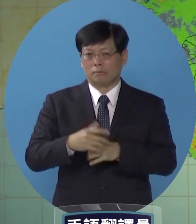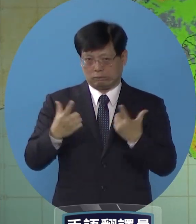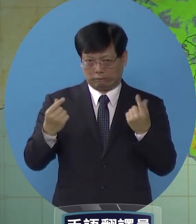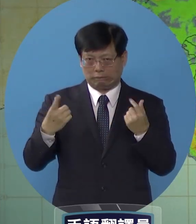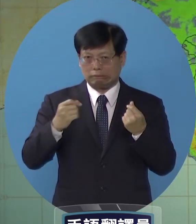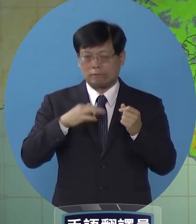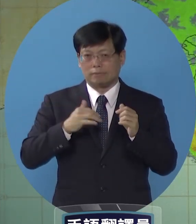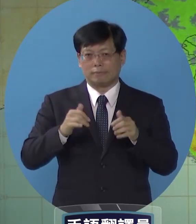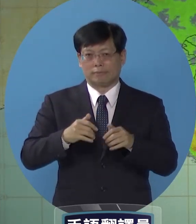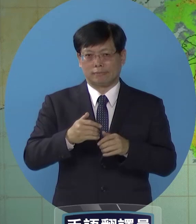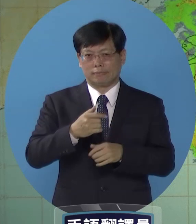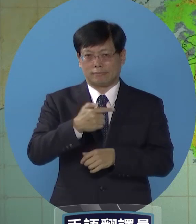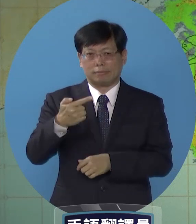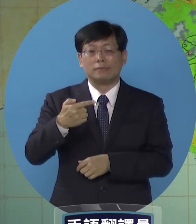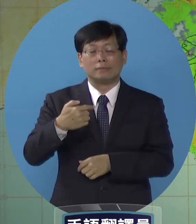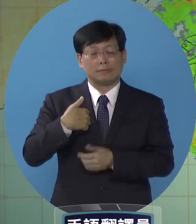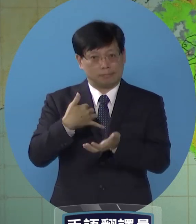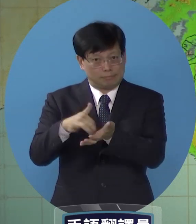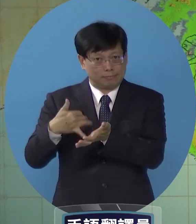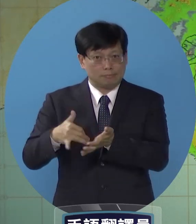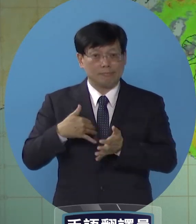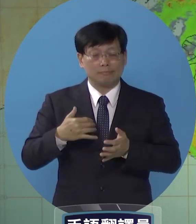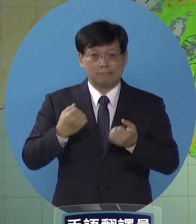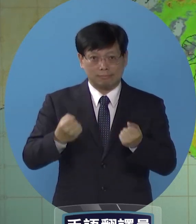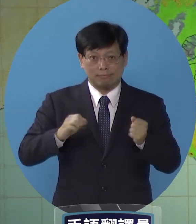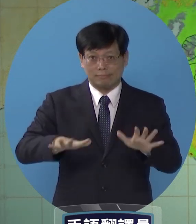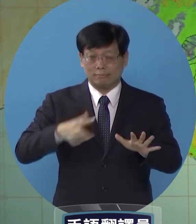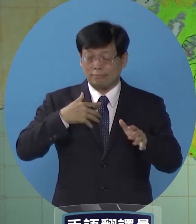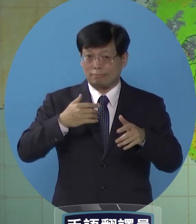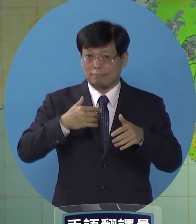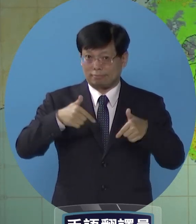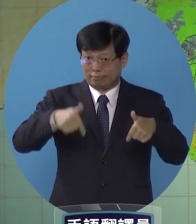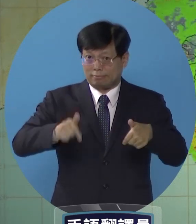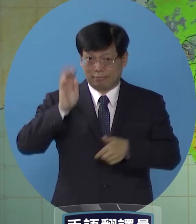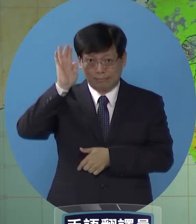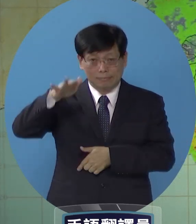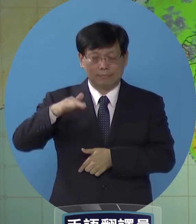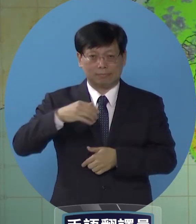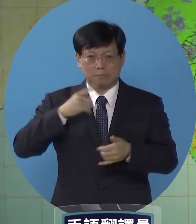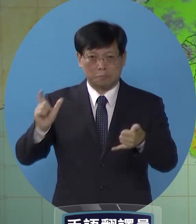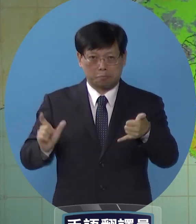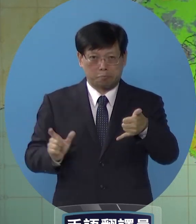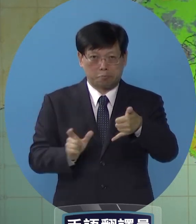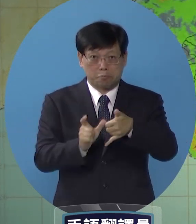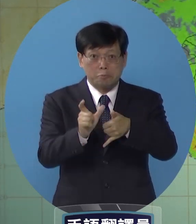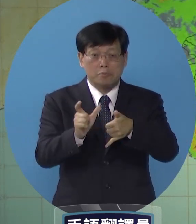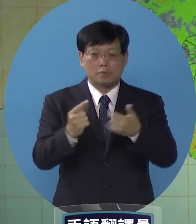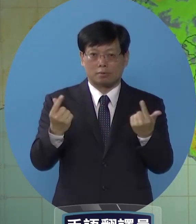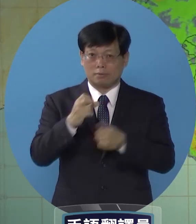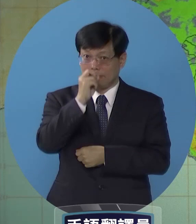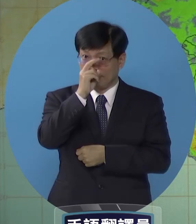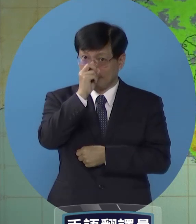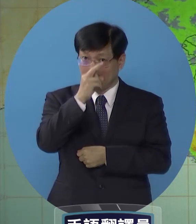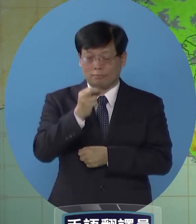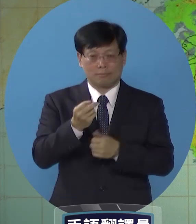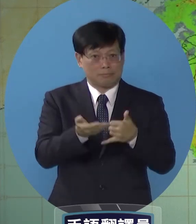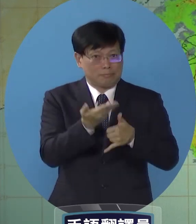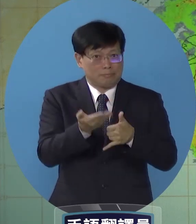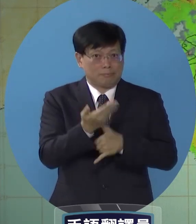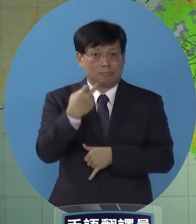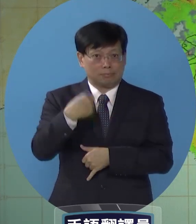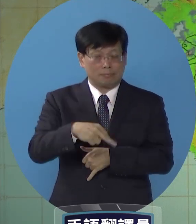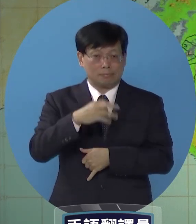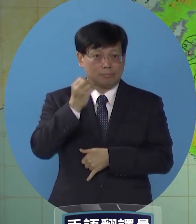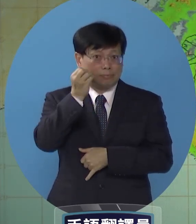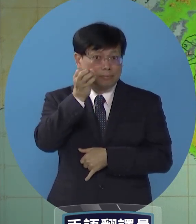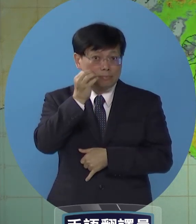一波的雨势。那预计随着台风在今天下半天之后逐渐的往北移动，包括宜兰北部地区还有花